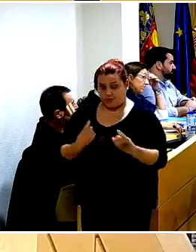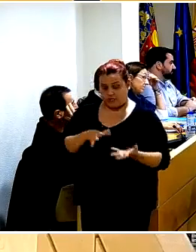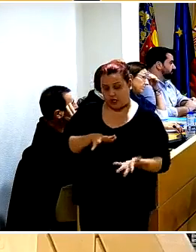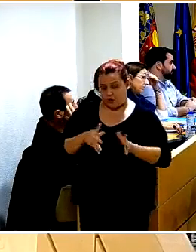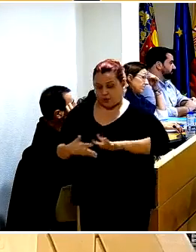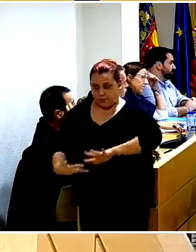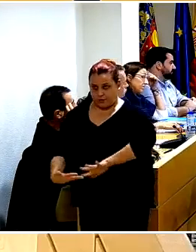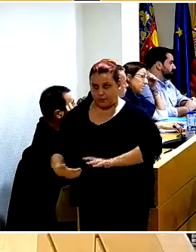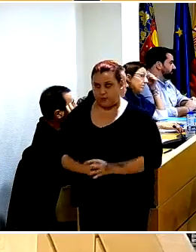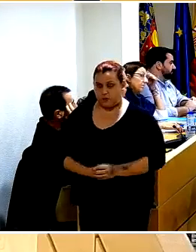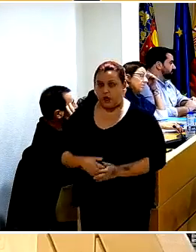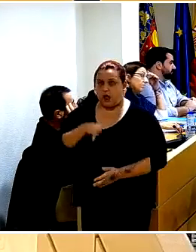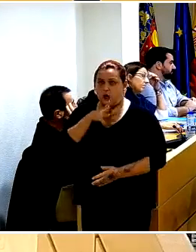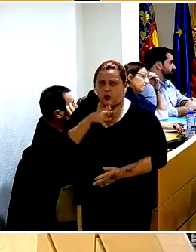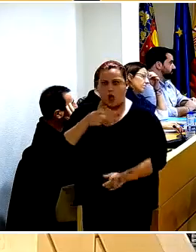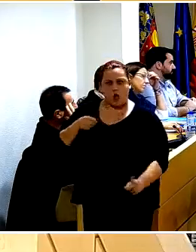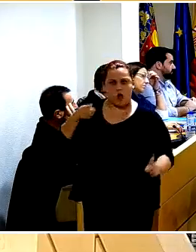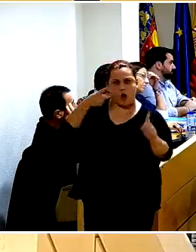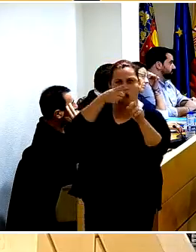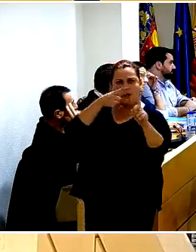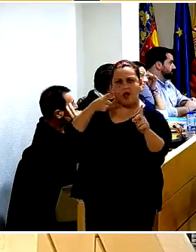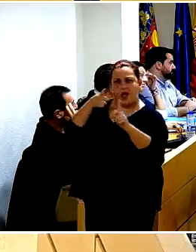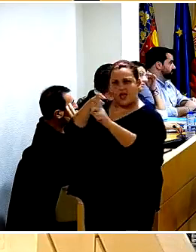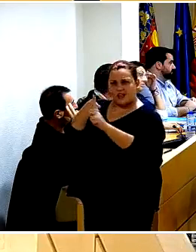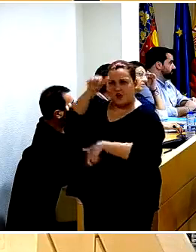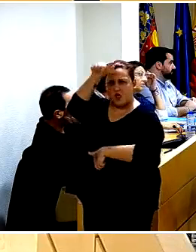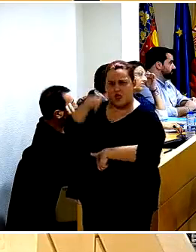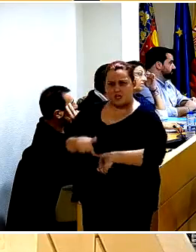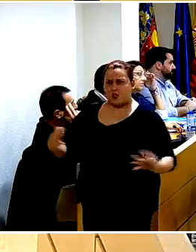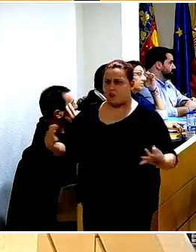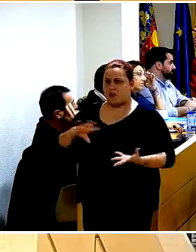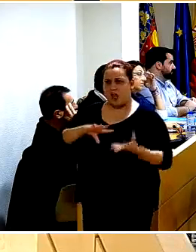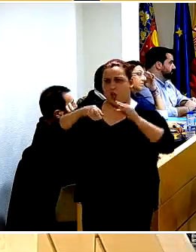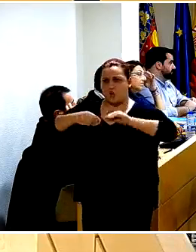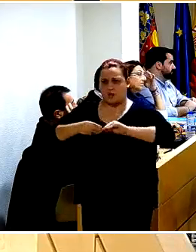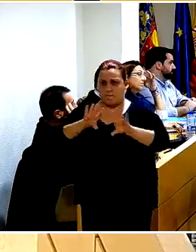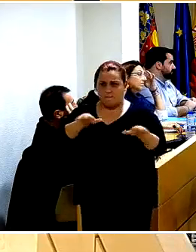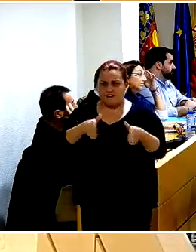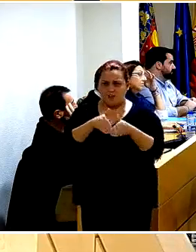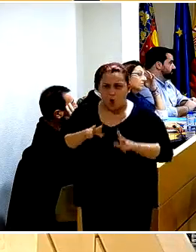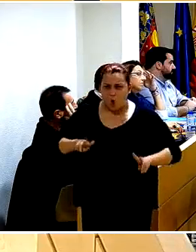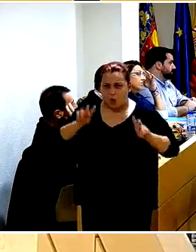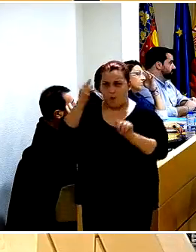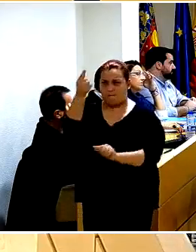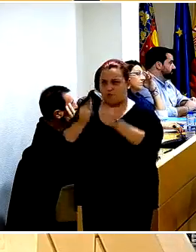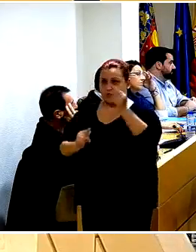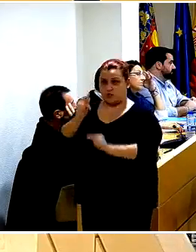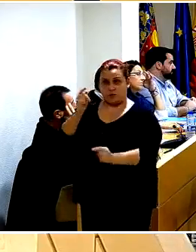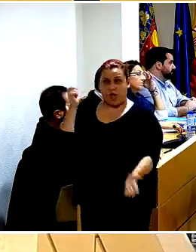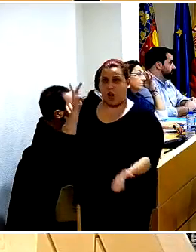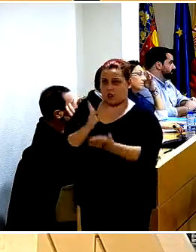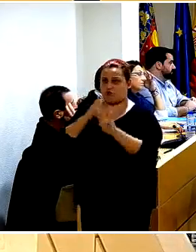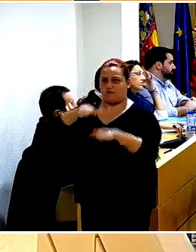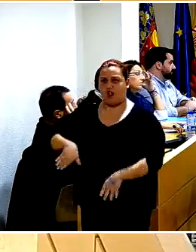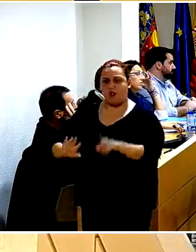S'han marcat objectius i en aquestes premisses hem ajustat les partides del nou pressupost per poder abordar els reptes d'esta